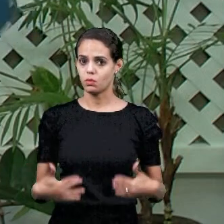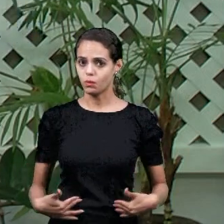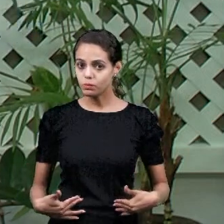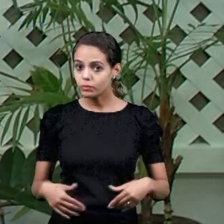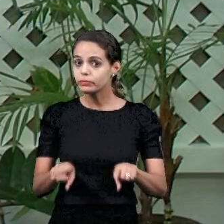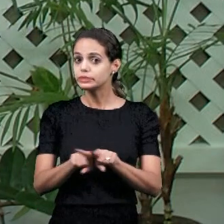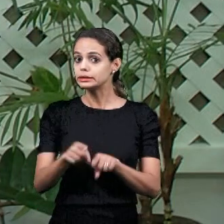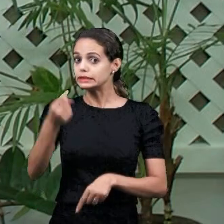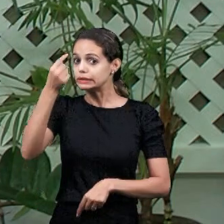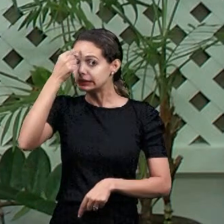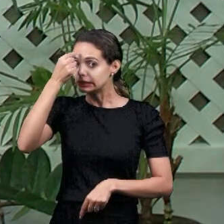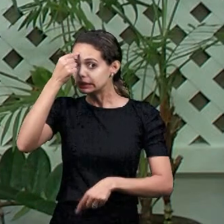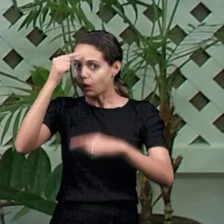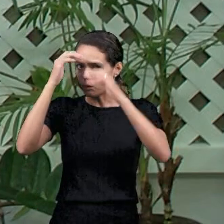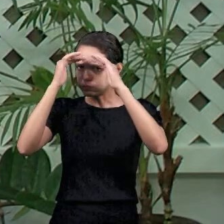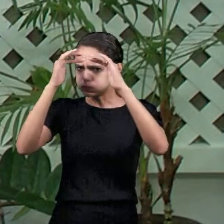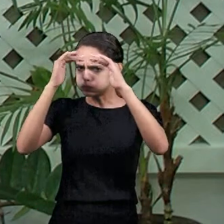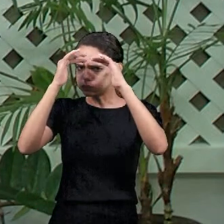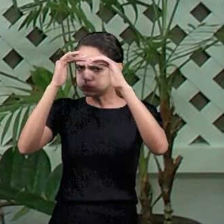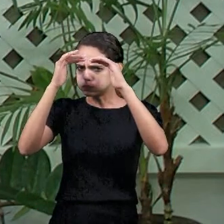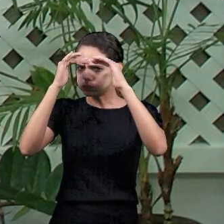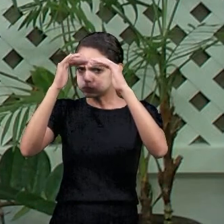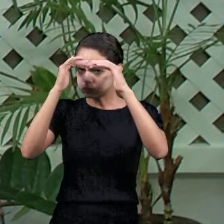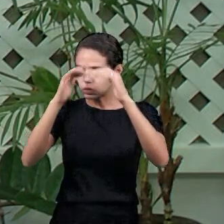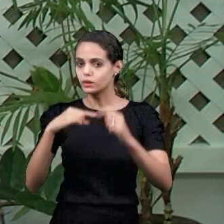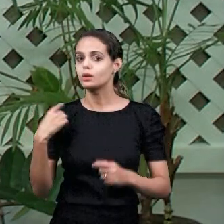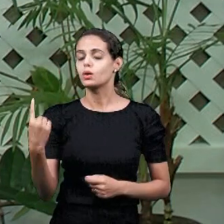nous savons, c'est le poumon.